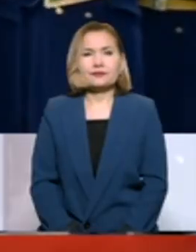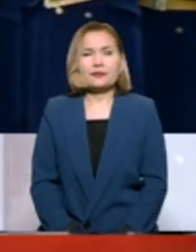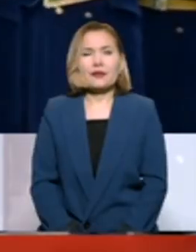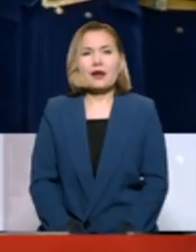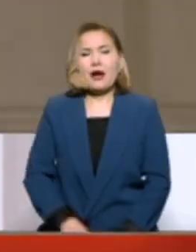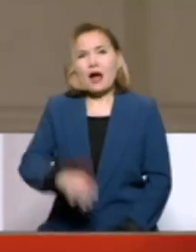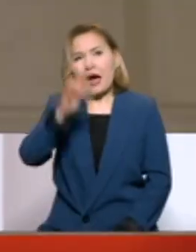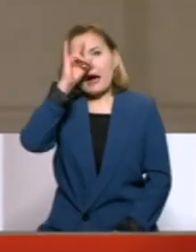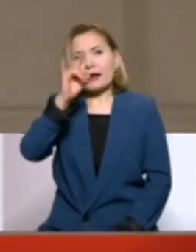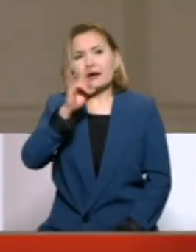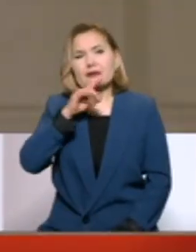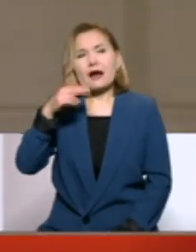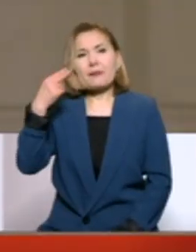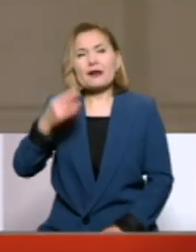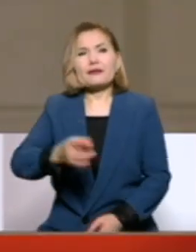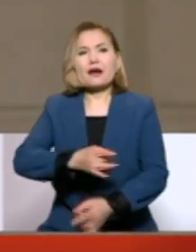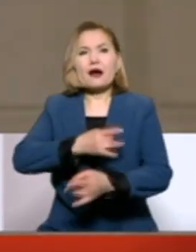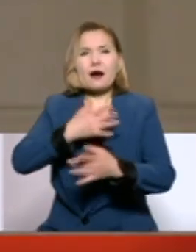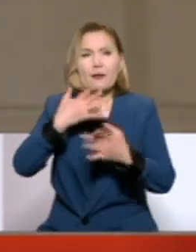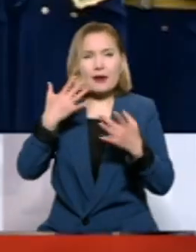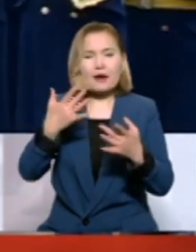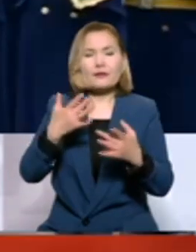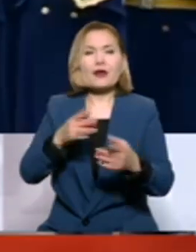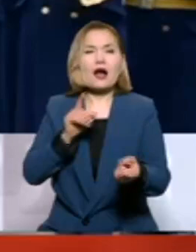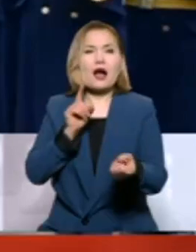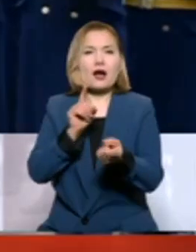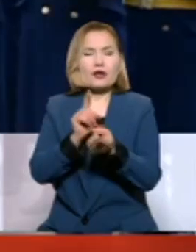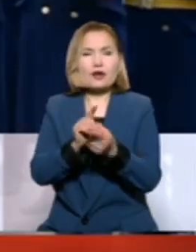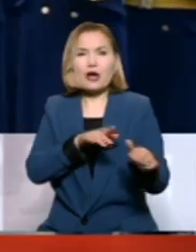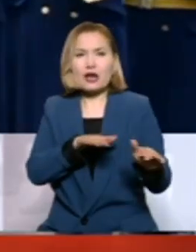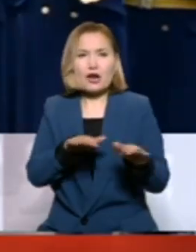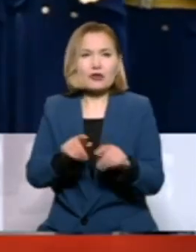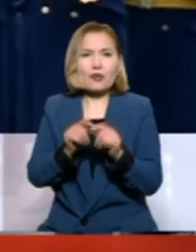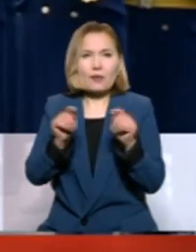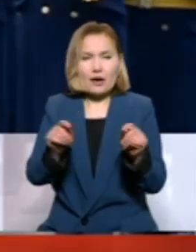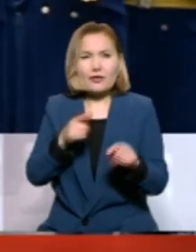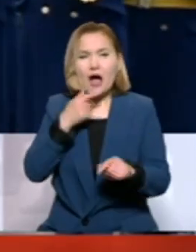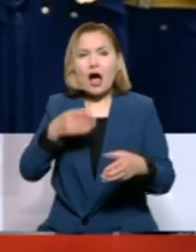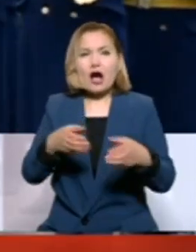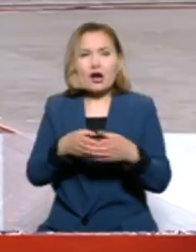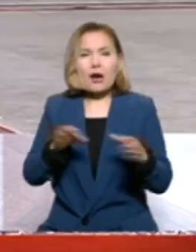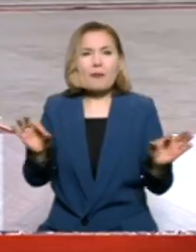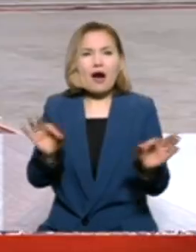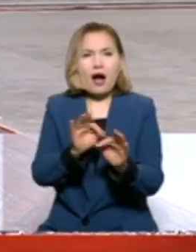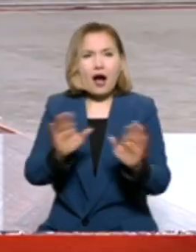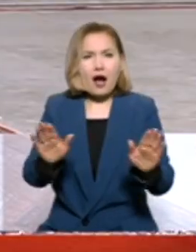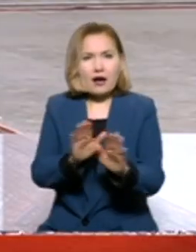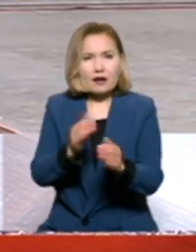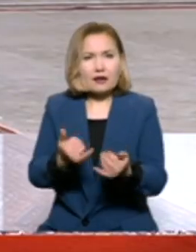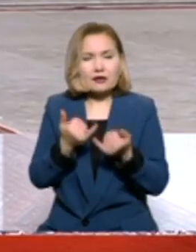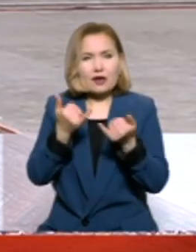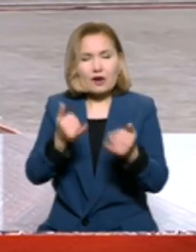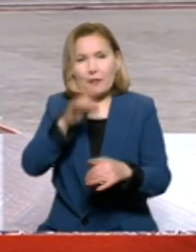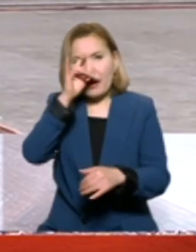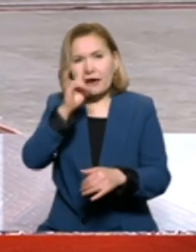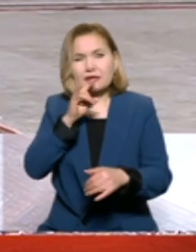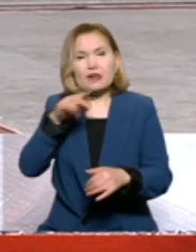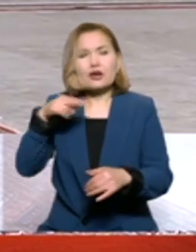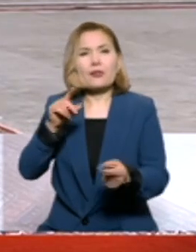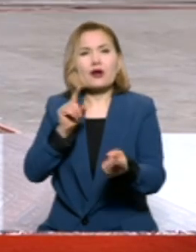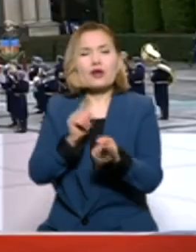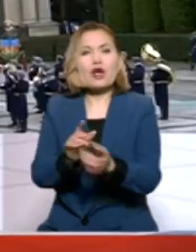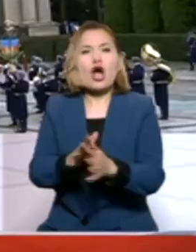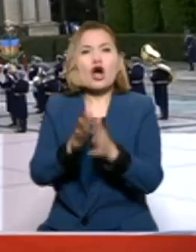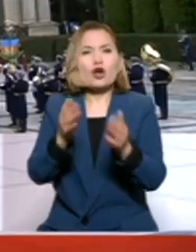Мұнда Қазақстан президентін салтанатты түрде қарсы алу рәсімі өтті. Қарауыл, оркестр. Халықаралық протоколға сәйкес бұл